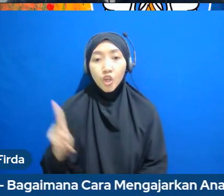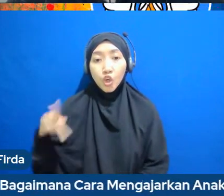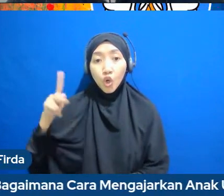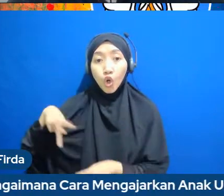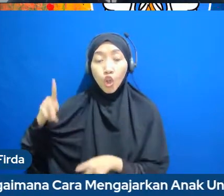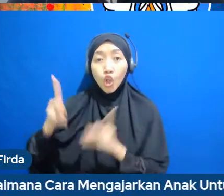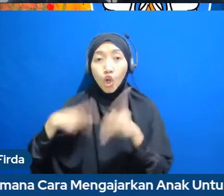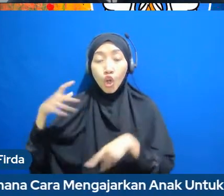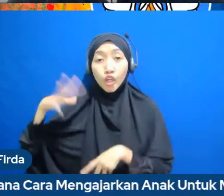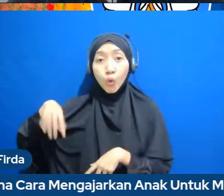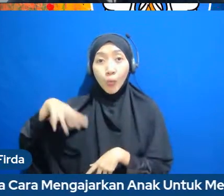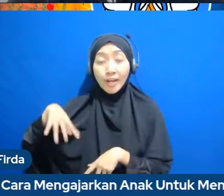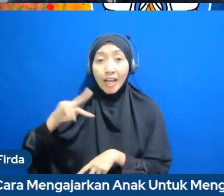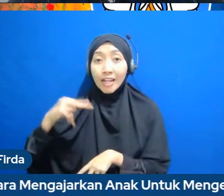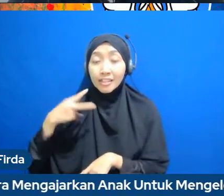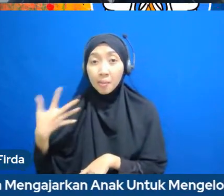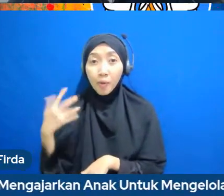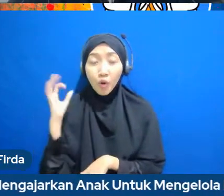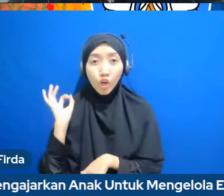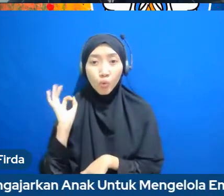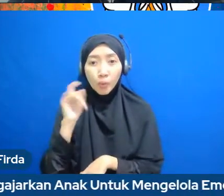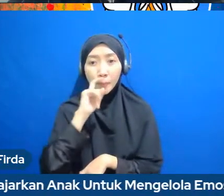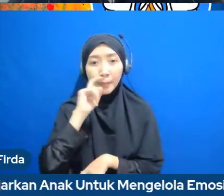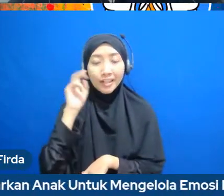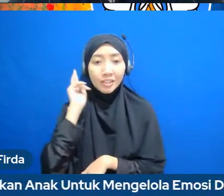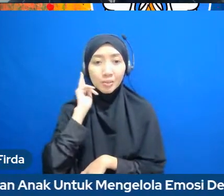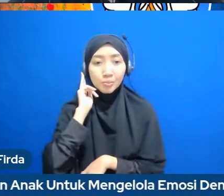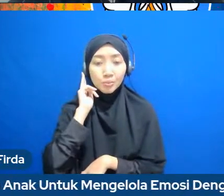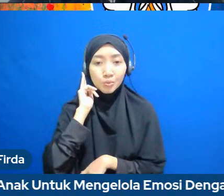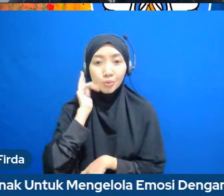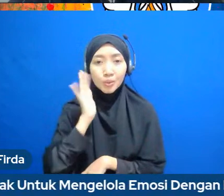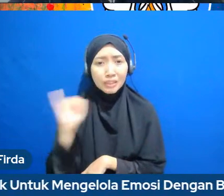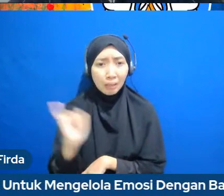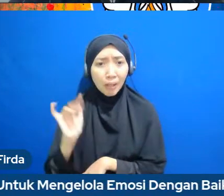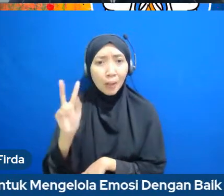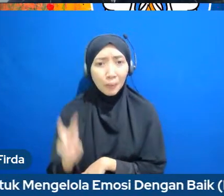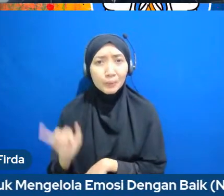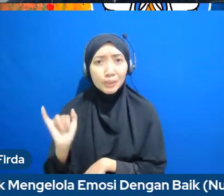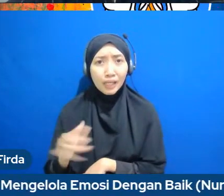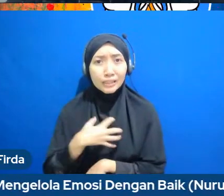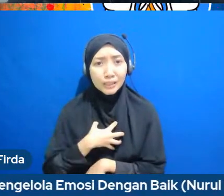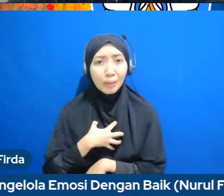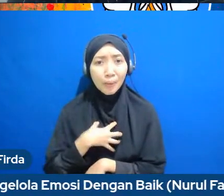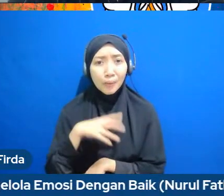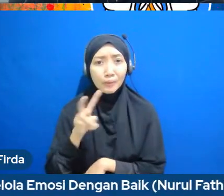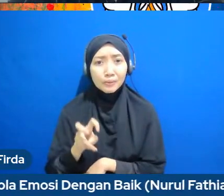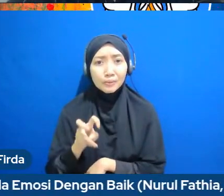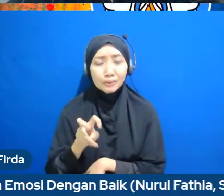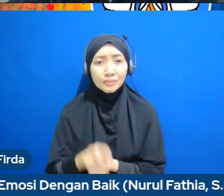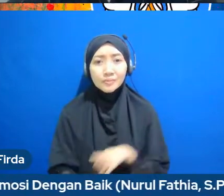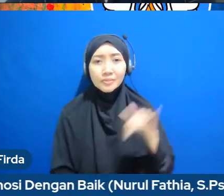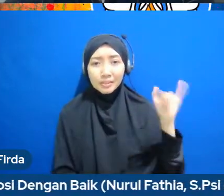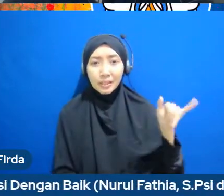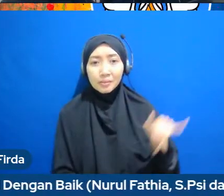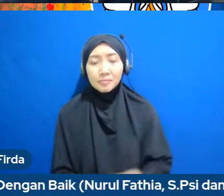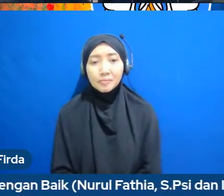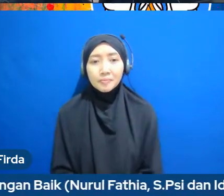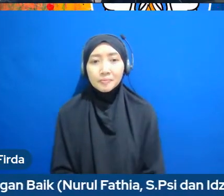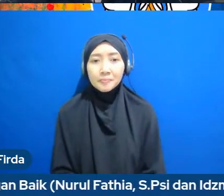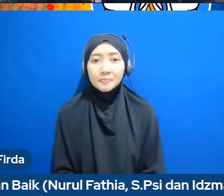berarti orang tua, ayah dan ibu harus sama ya sikapnya. Ya,